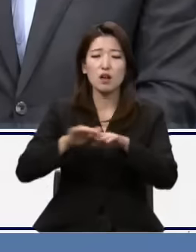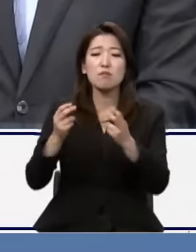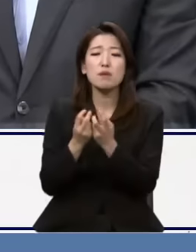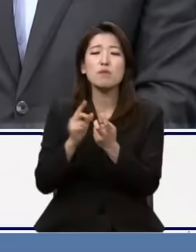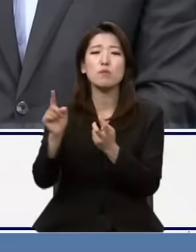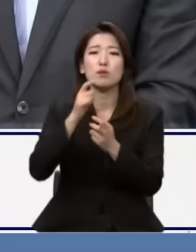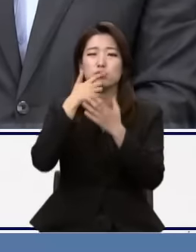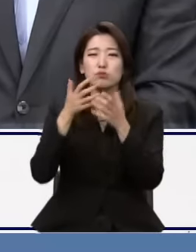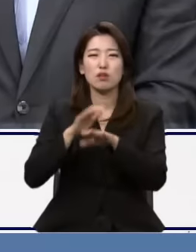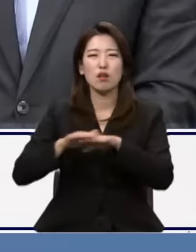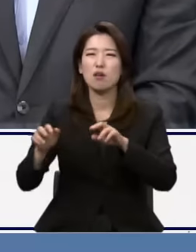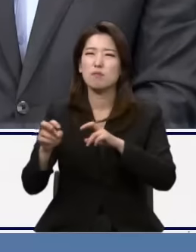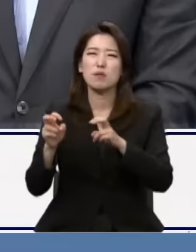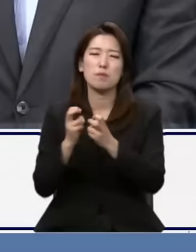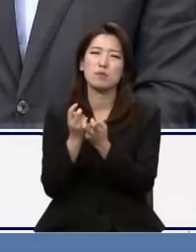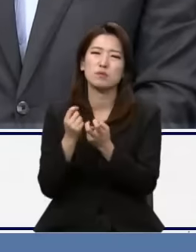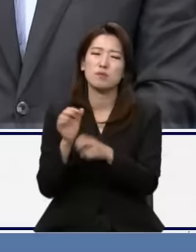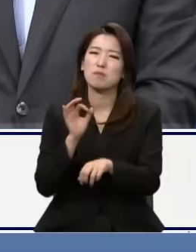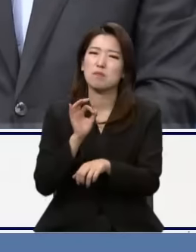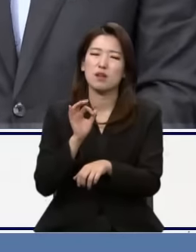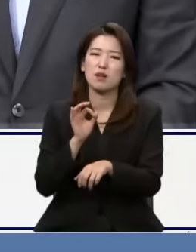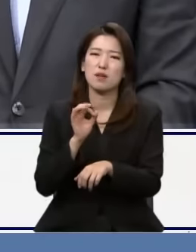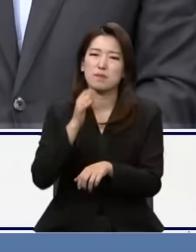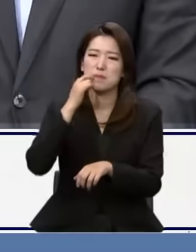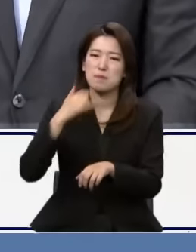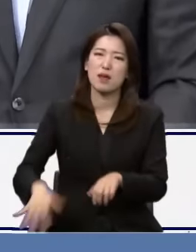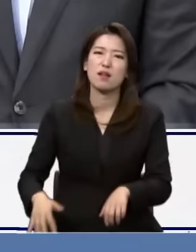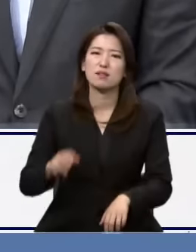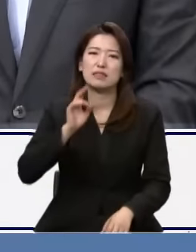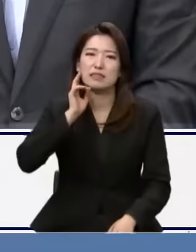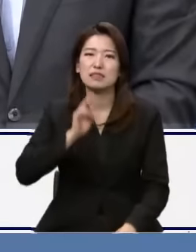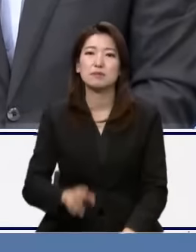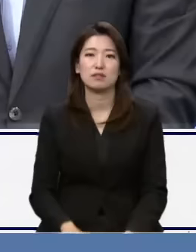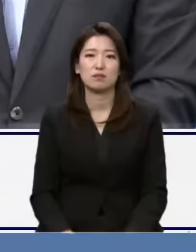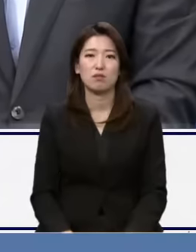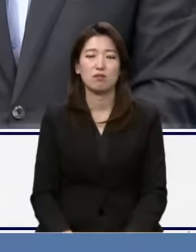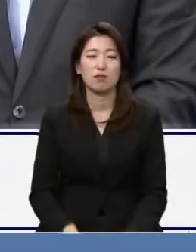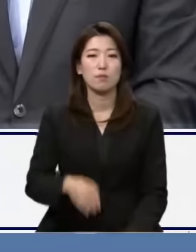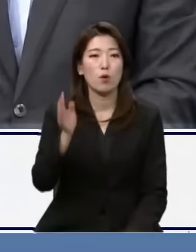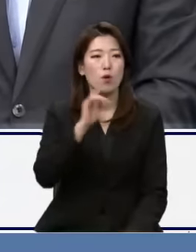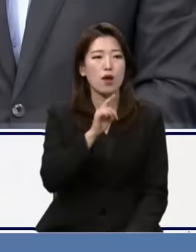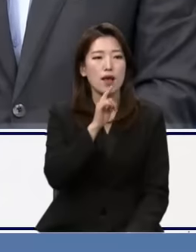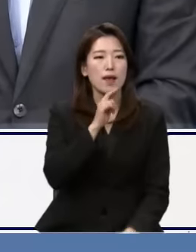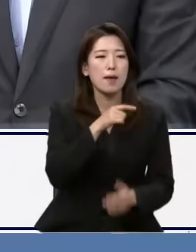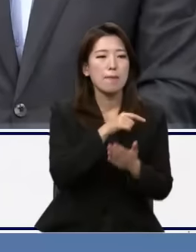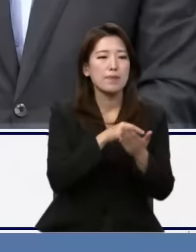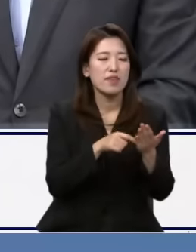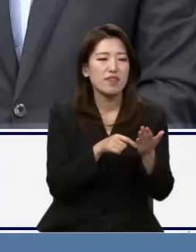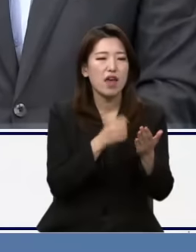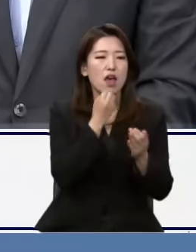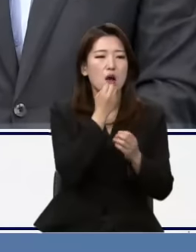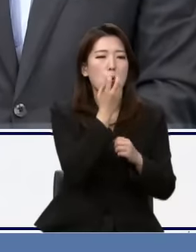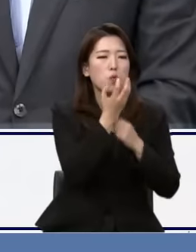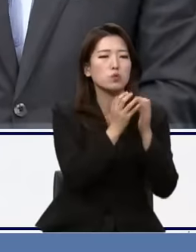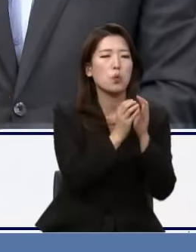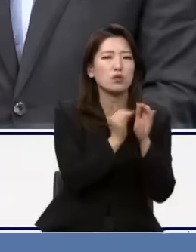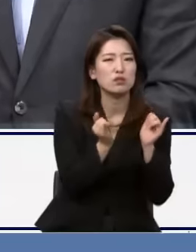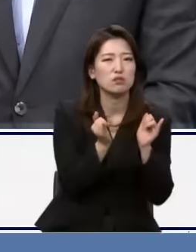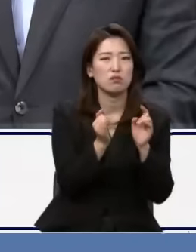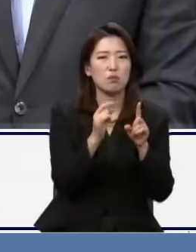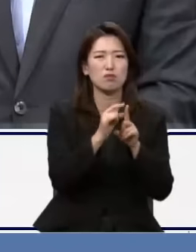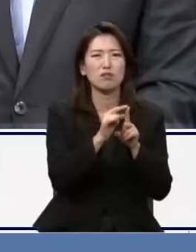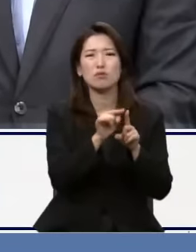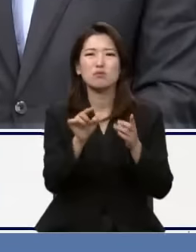그다음에 줄이고 그다음에 그런 것들을 막 연하고 이랬었어 그렇기 때문에 이번에도 보면 김진 후보와 관련된이 부분에 있어서도